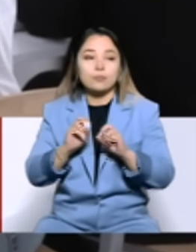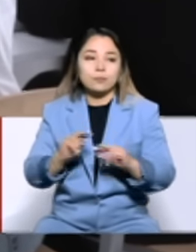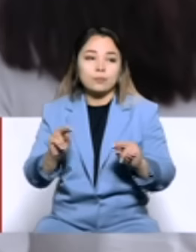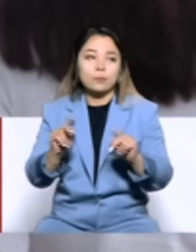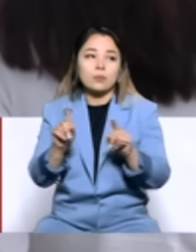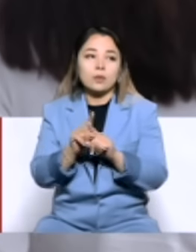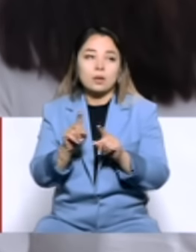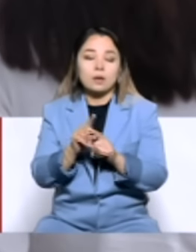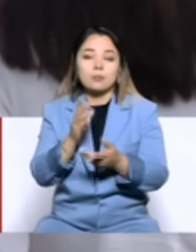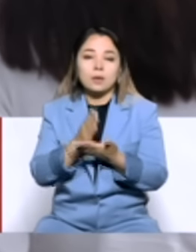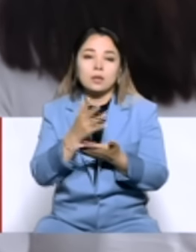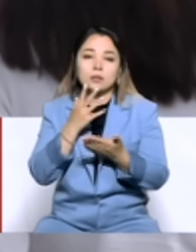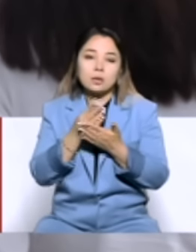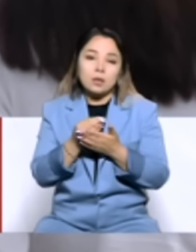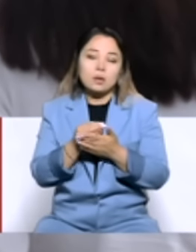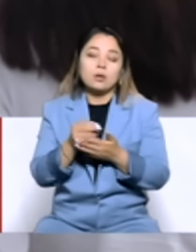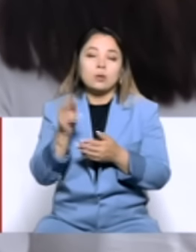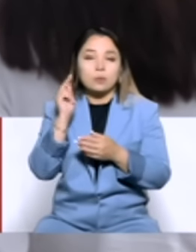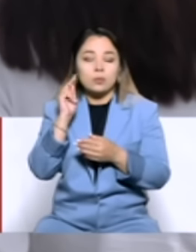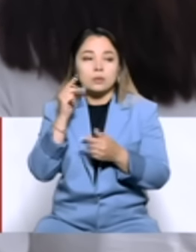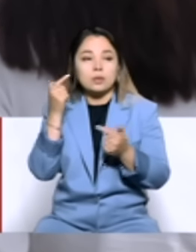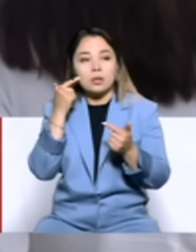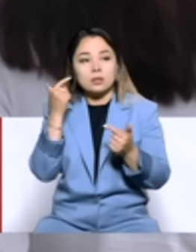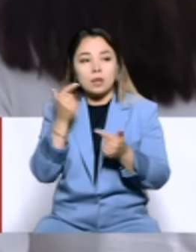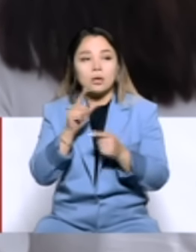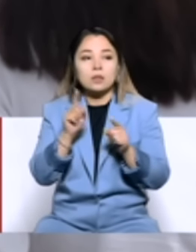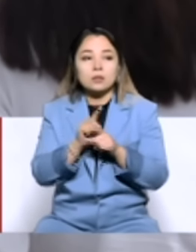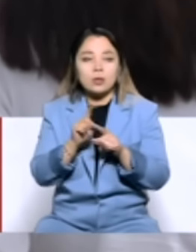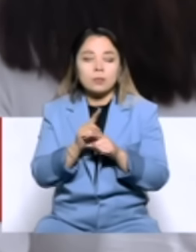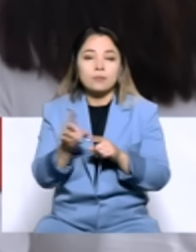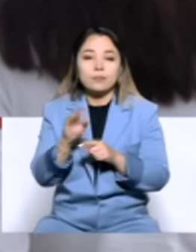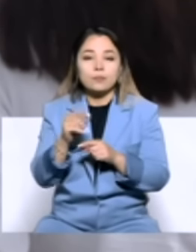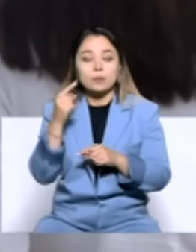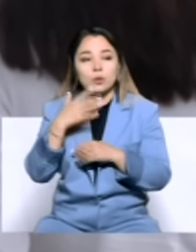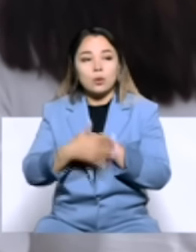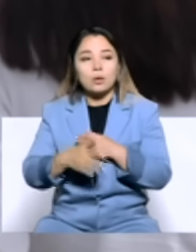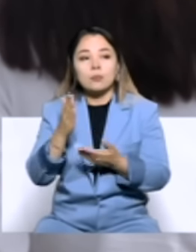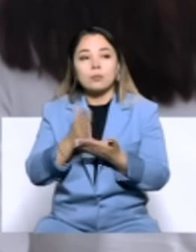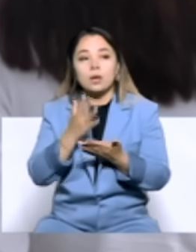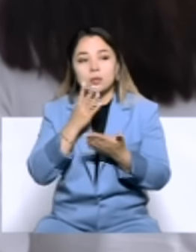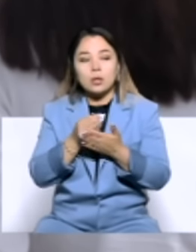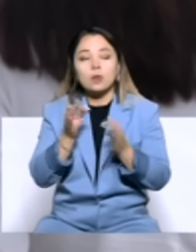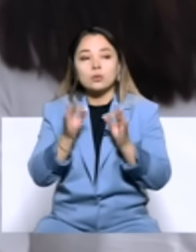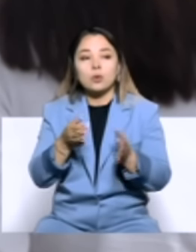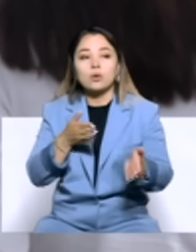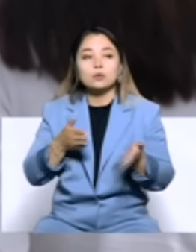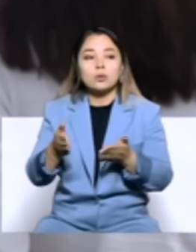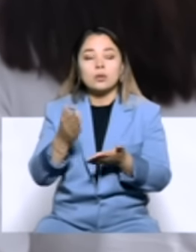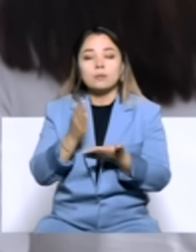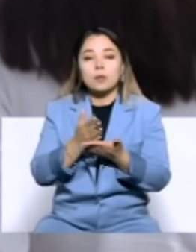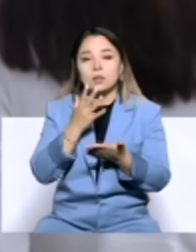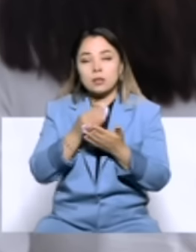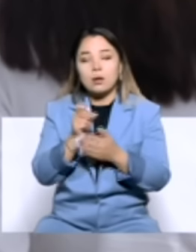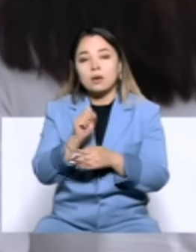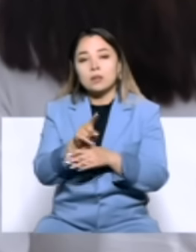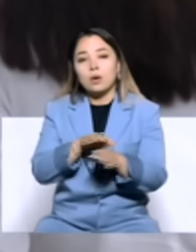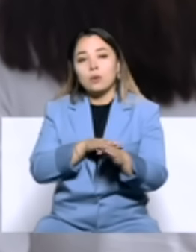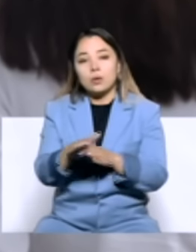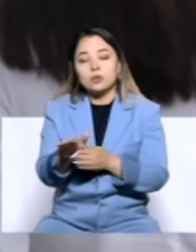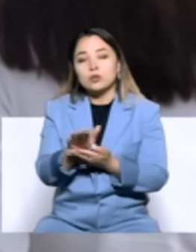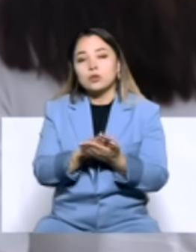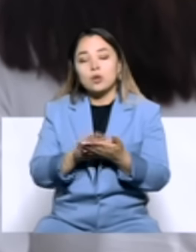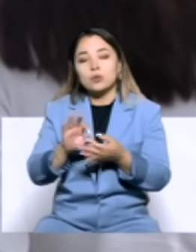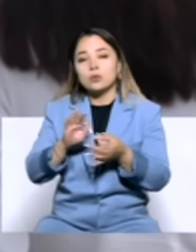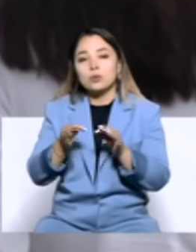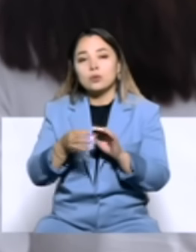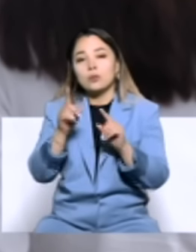кезде. Оқушының егер оқу сауаттылығы, жаңағы мәтінді түсіне білуі дұрыс жолға қойылса, тапсырма орындауда еш